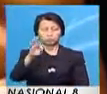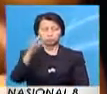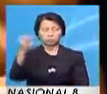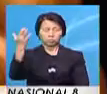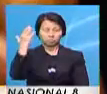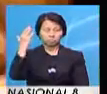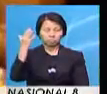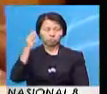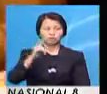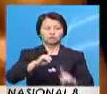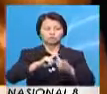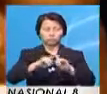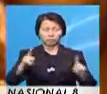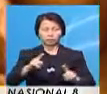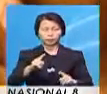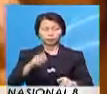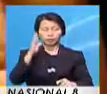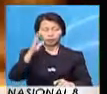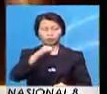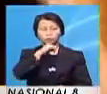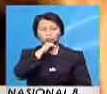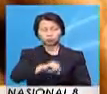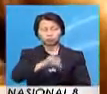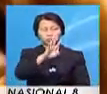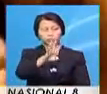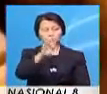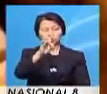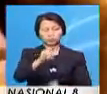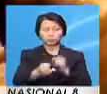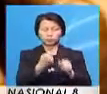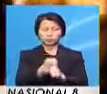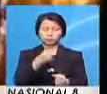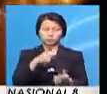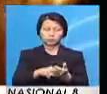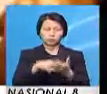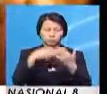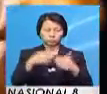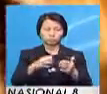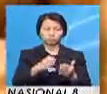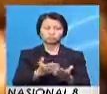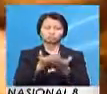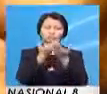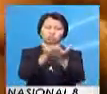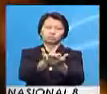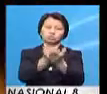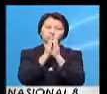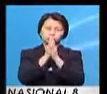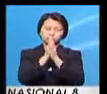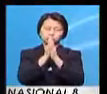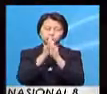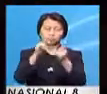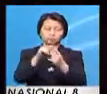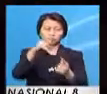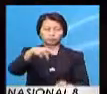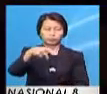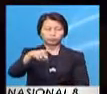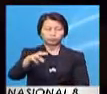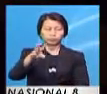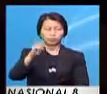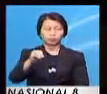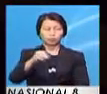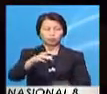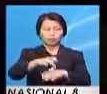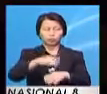lalu. Bagaimanapun, atlet berusia 48 tahun ini telah mengemukakan rayuan kepada PBBM